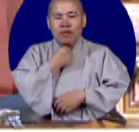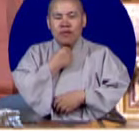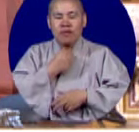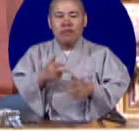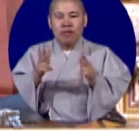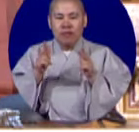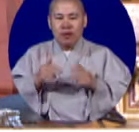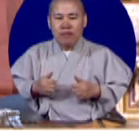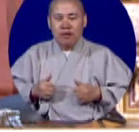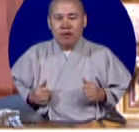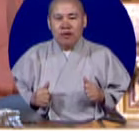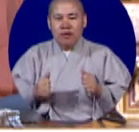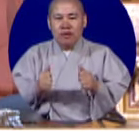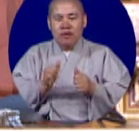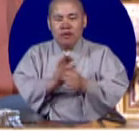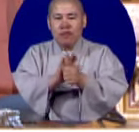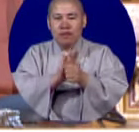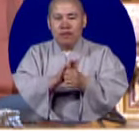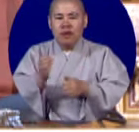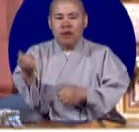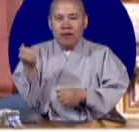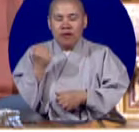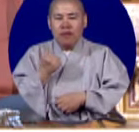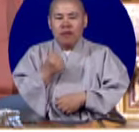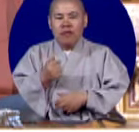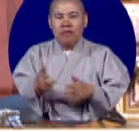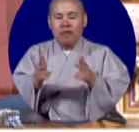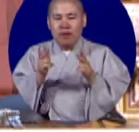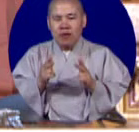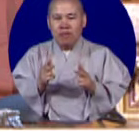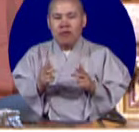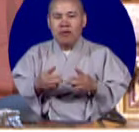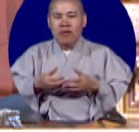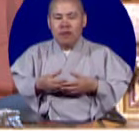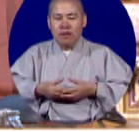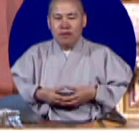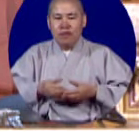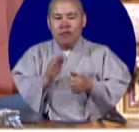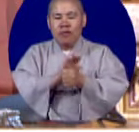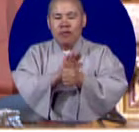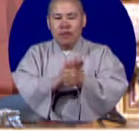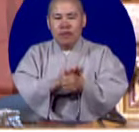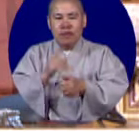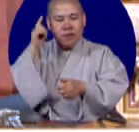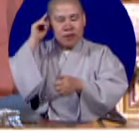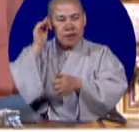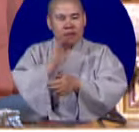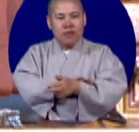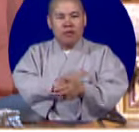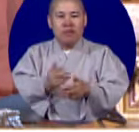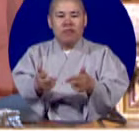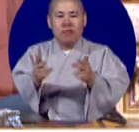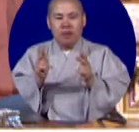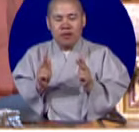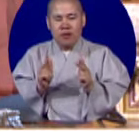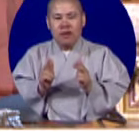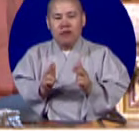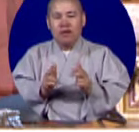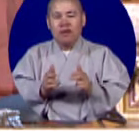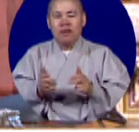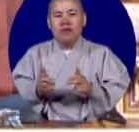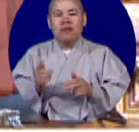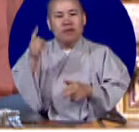돕고 역바라밀은 선정을 돕고 지바라밀은 반야를 도와서 십바라밀